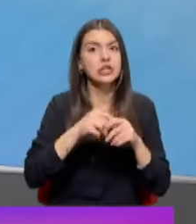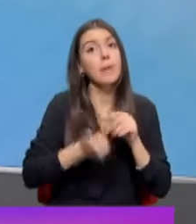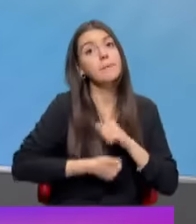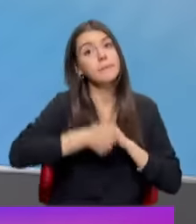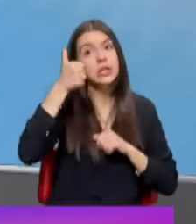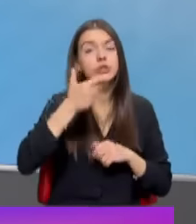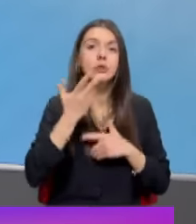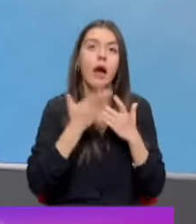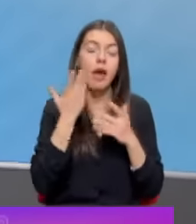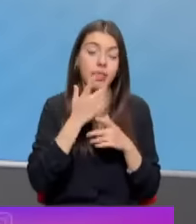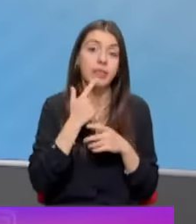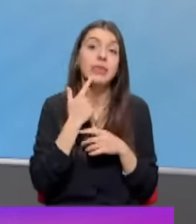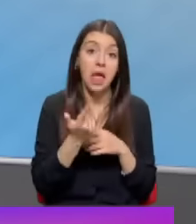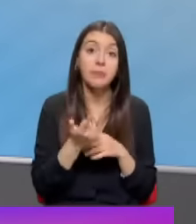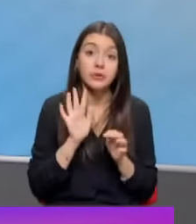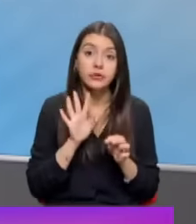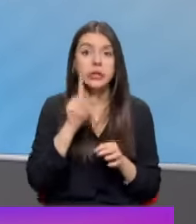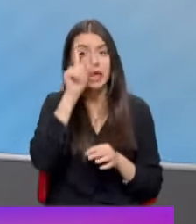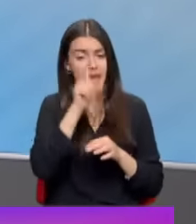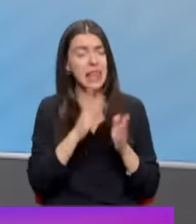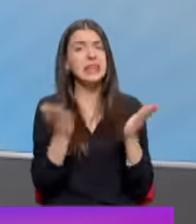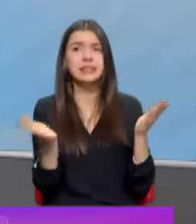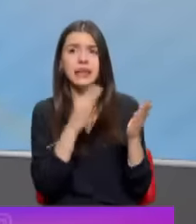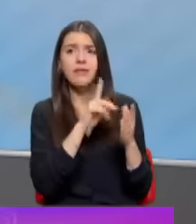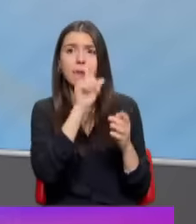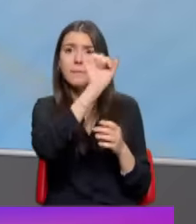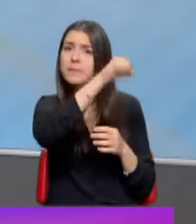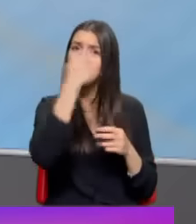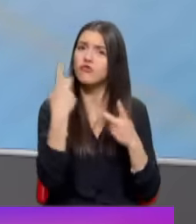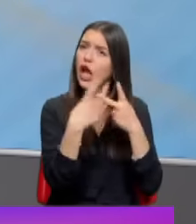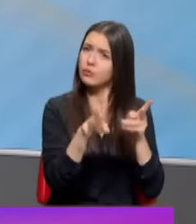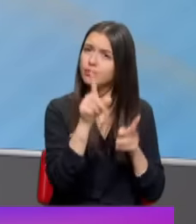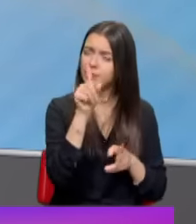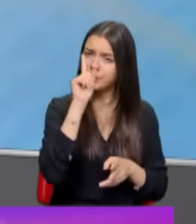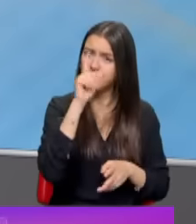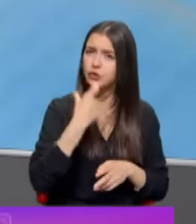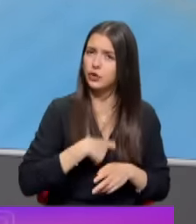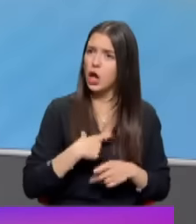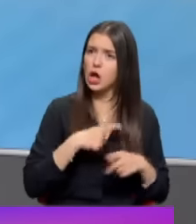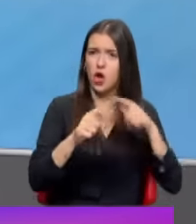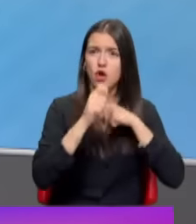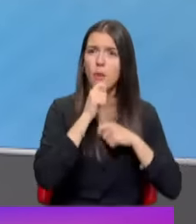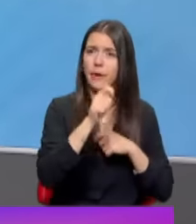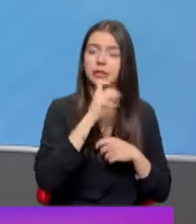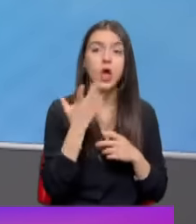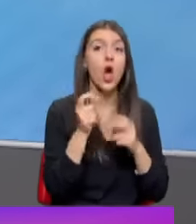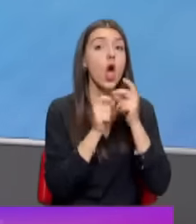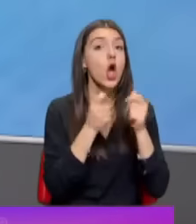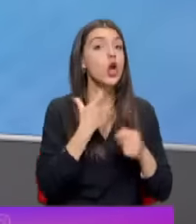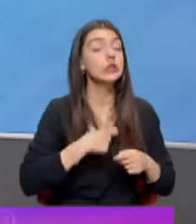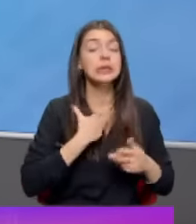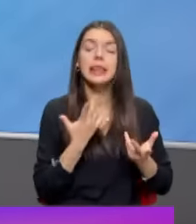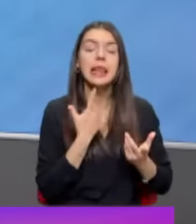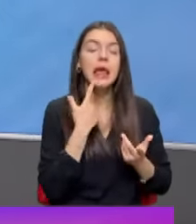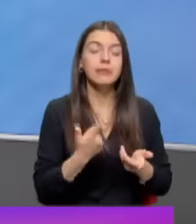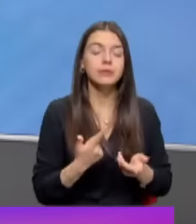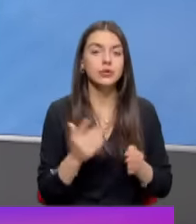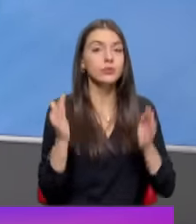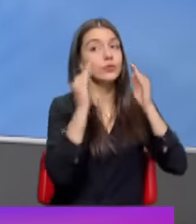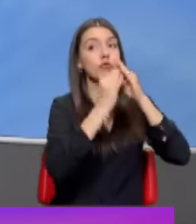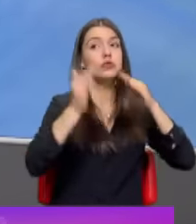anlattı denmiş. İlk sayfadan da bir pencere açılmış bu özel röportaja. Özgür Özel bakın neler söylemiş. Yüksekten